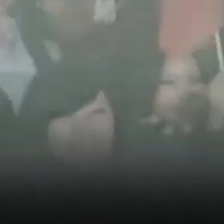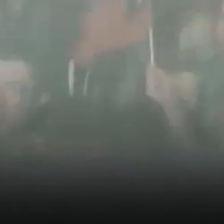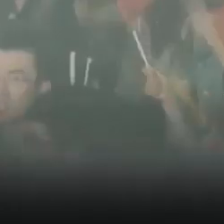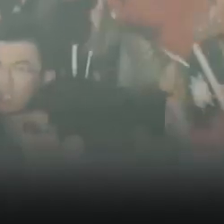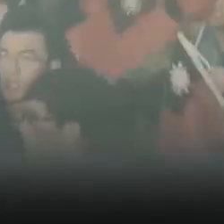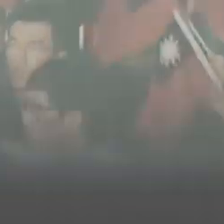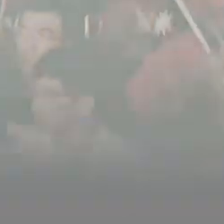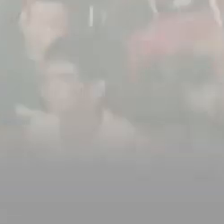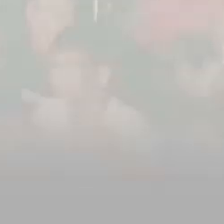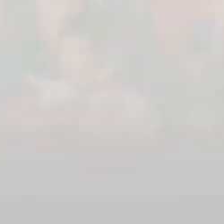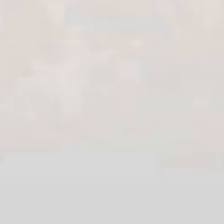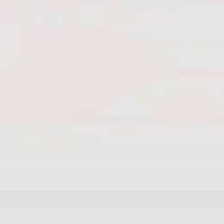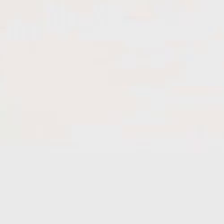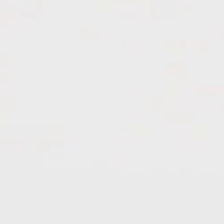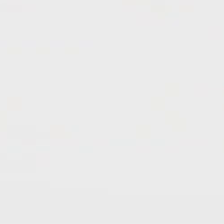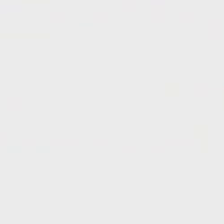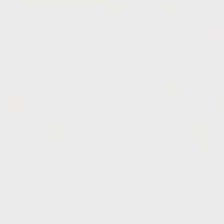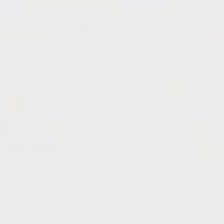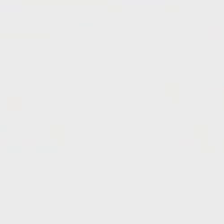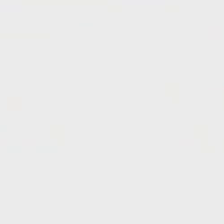湾。